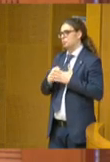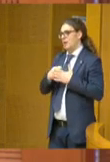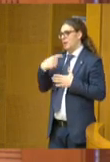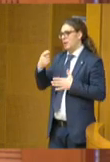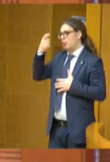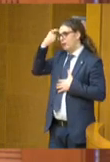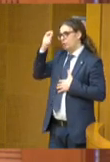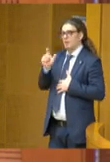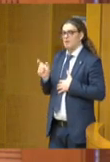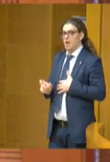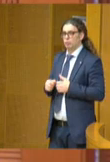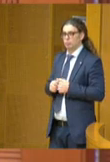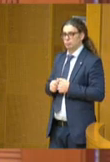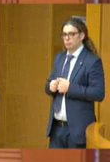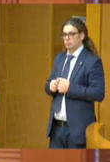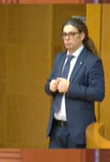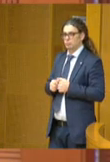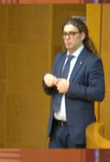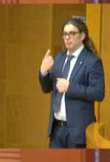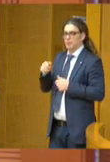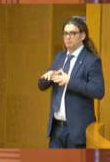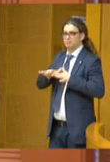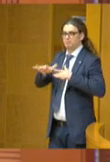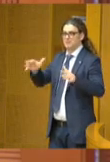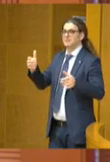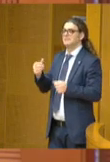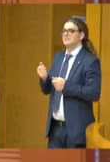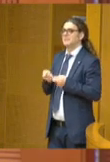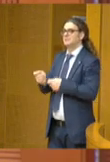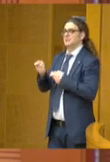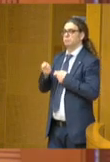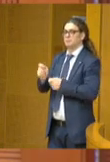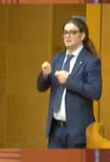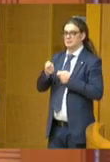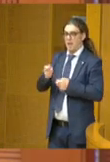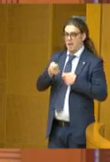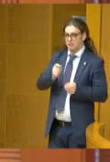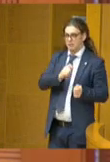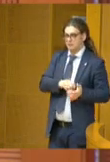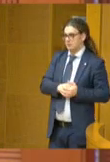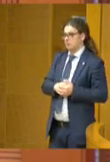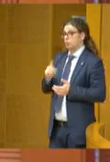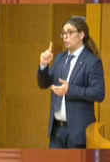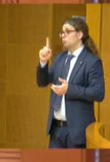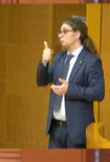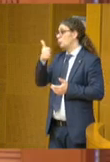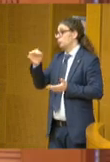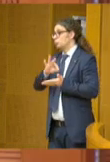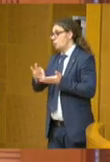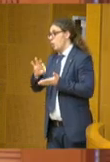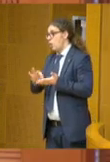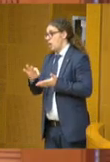strumento didattico, pratico, accessibile. Abbiamo però bisogno del sostegno del governo italiano.